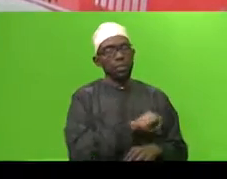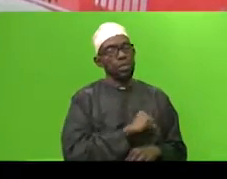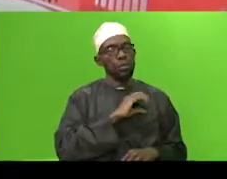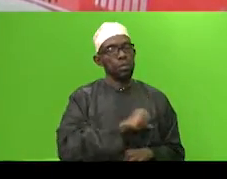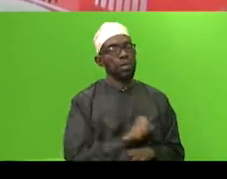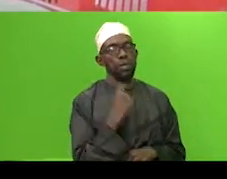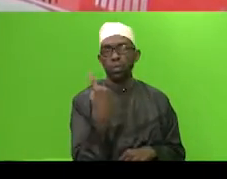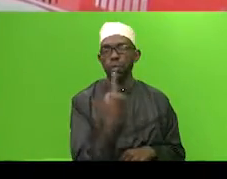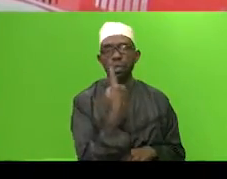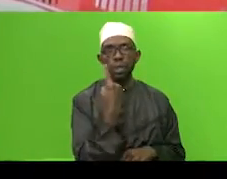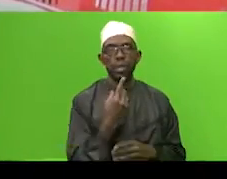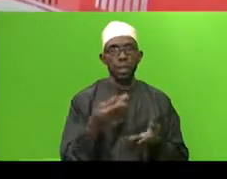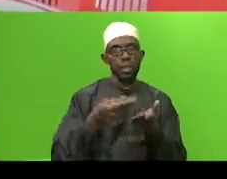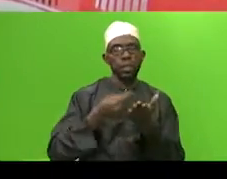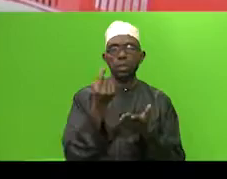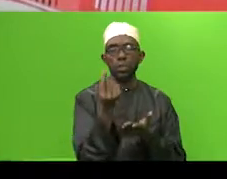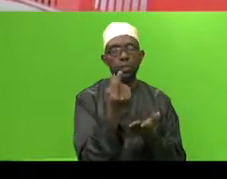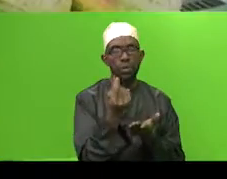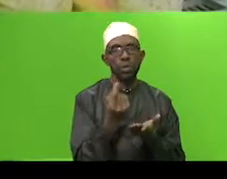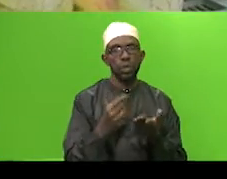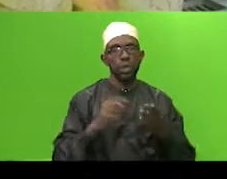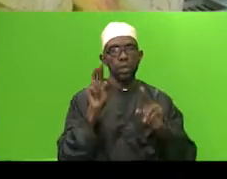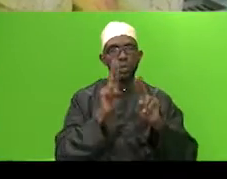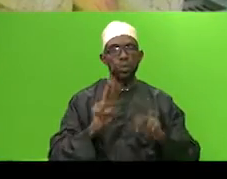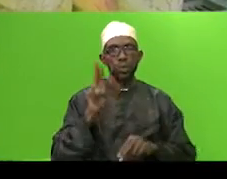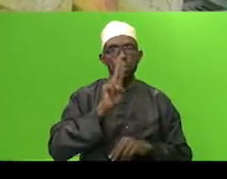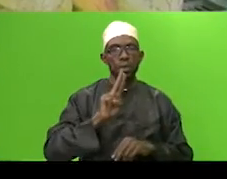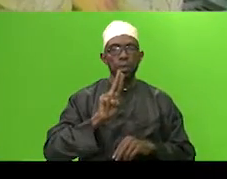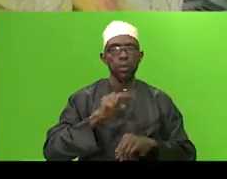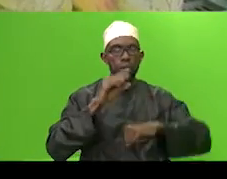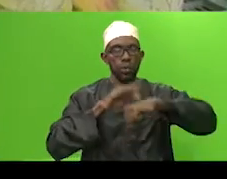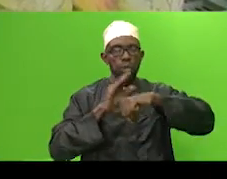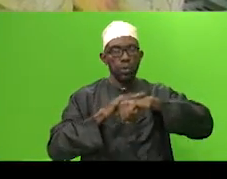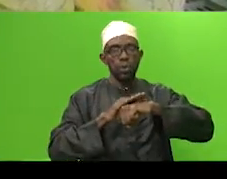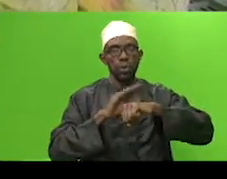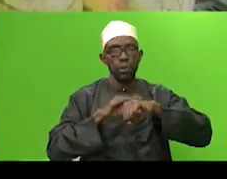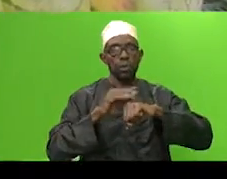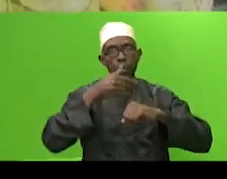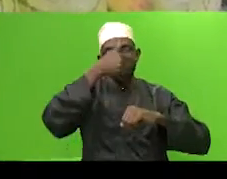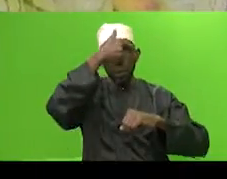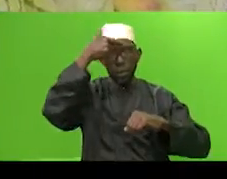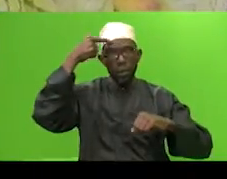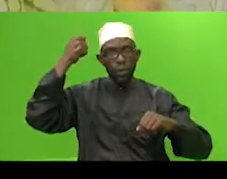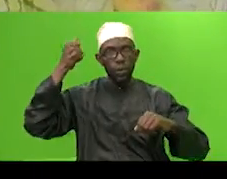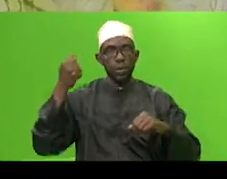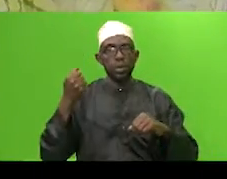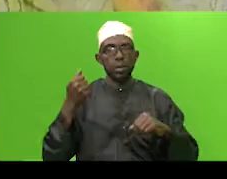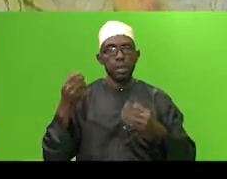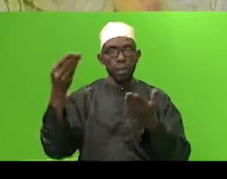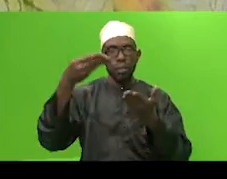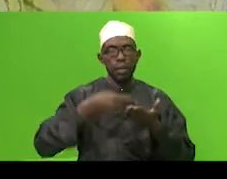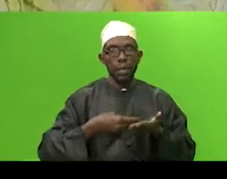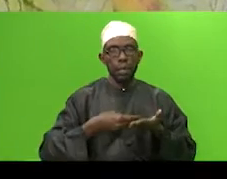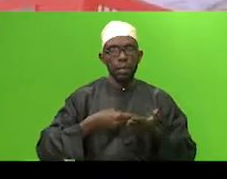tunaenda ukipata ile yako kidogo mpaka tuzoe hizi. Enyewe ilifanya mzuri kuweza kubani mali ilikosea tu ni vile ikutuletea